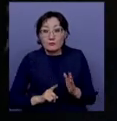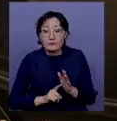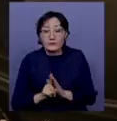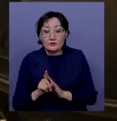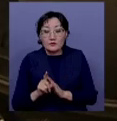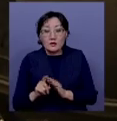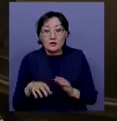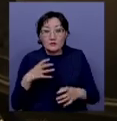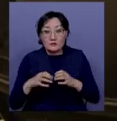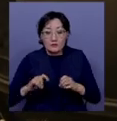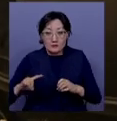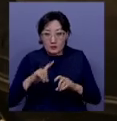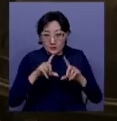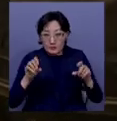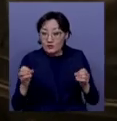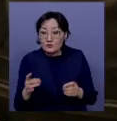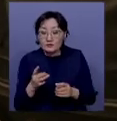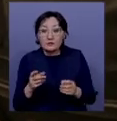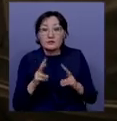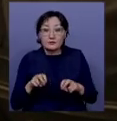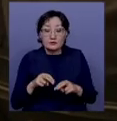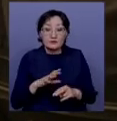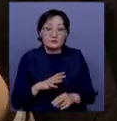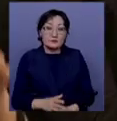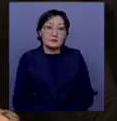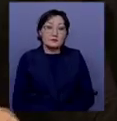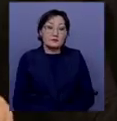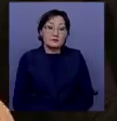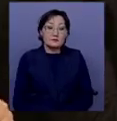бастамасымен халықаралық әуежай тағы да тексеруден өтті.